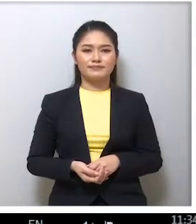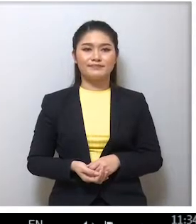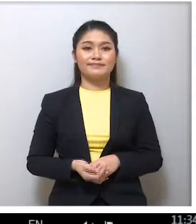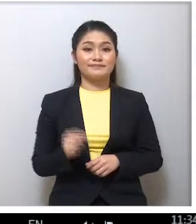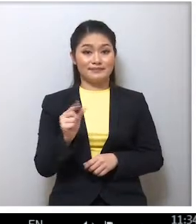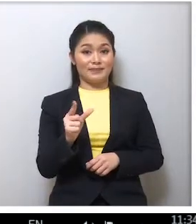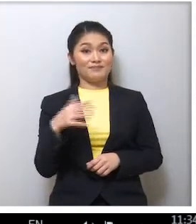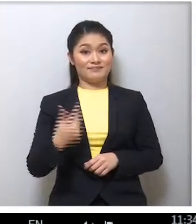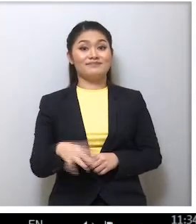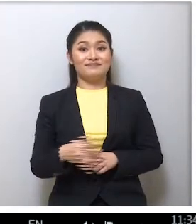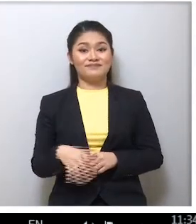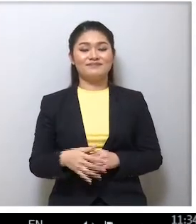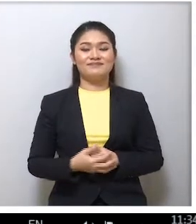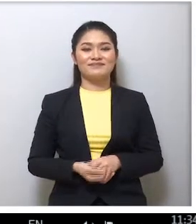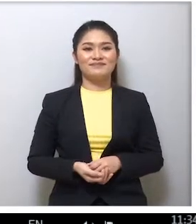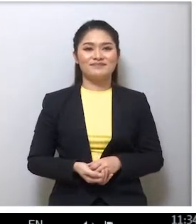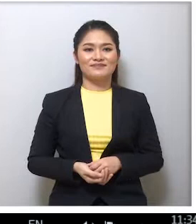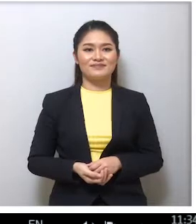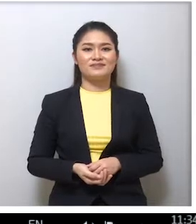ได้ความหนาแล้วใช่ไหมครับ